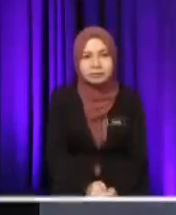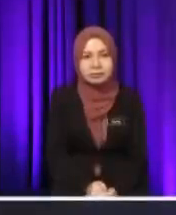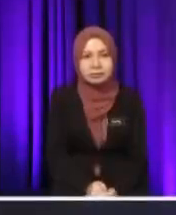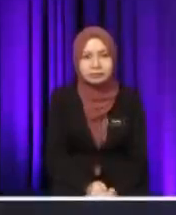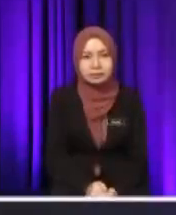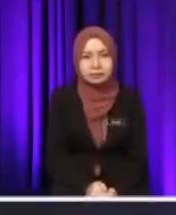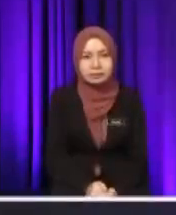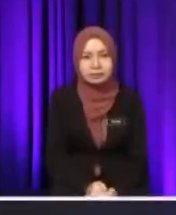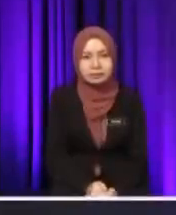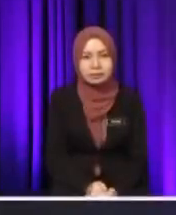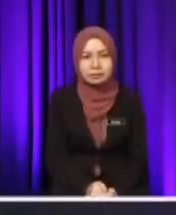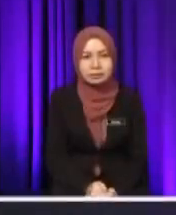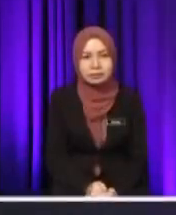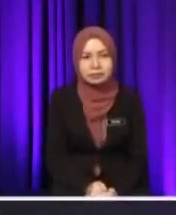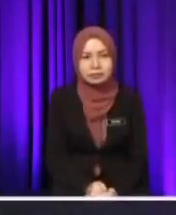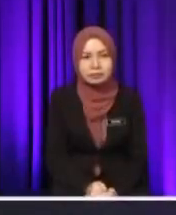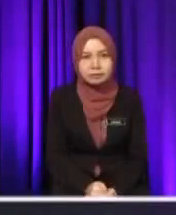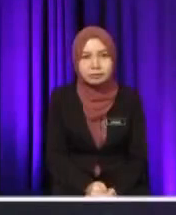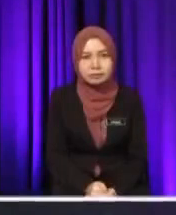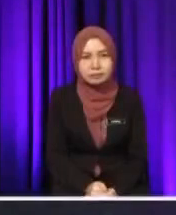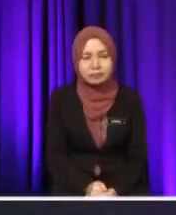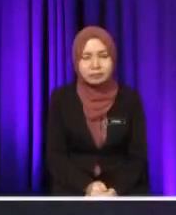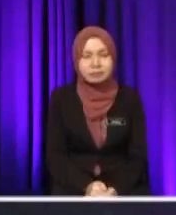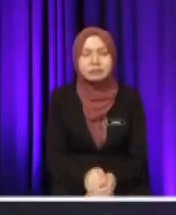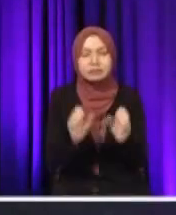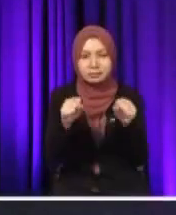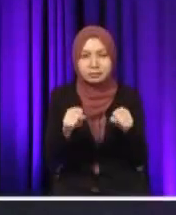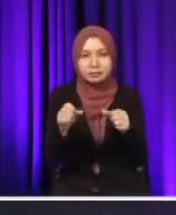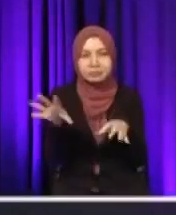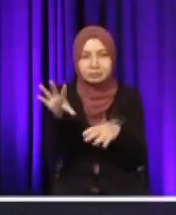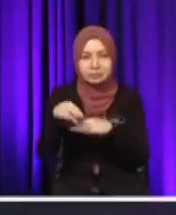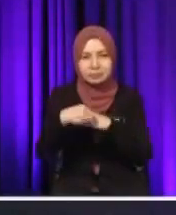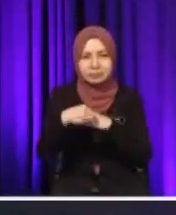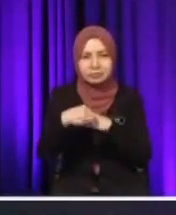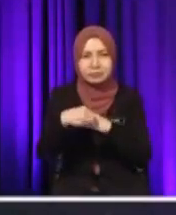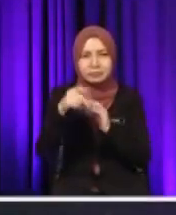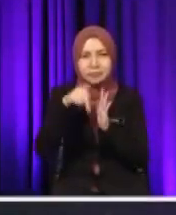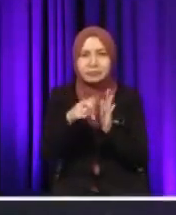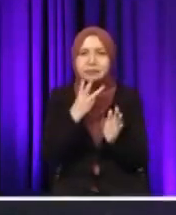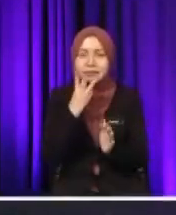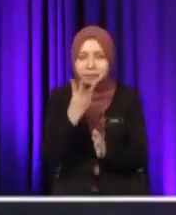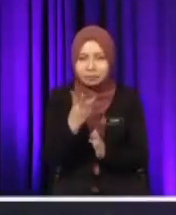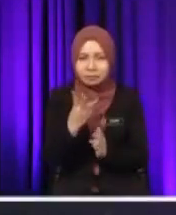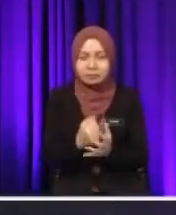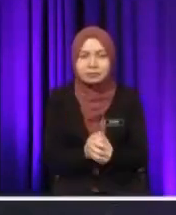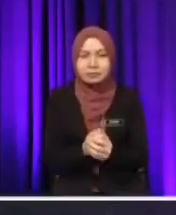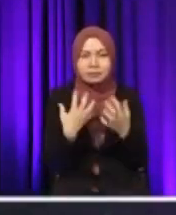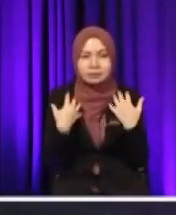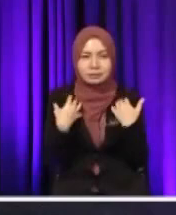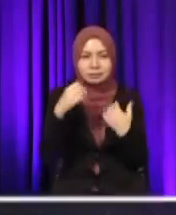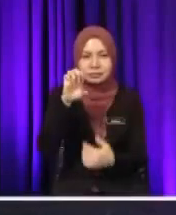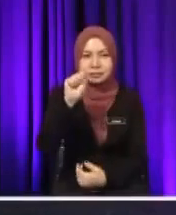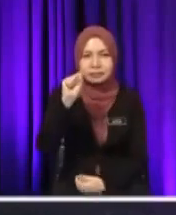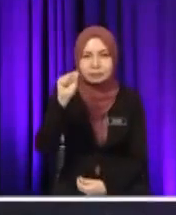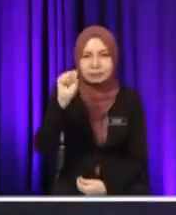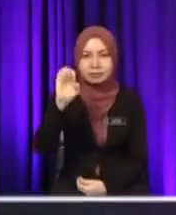boleh tambah pewarna yang kita nak sebenarnya. Bukan pewarna, sorry. Pewangi yang kita nak. Kita kat sini ada essential oil. Cuba, abang